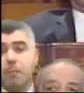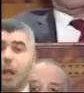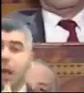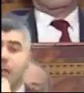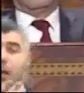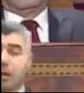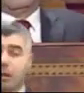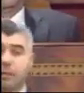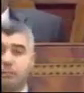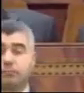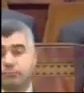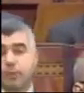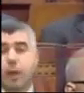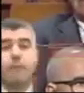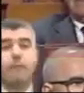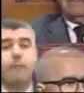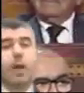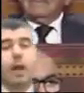والاستراحة.